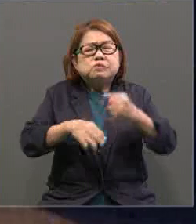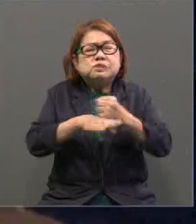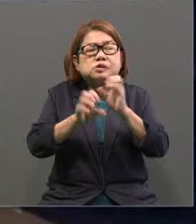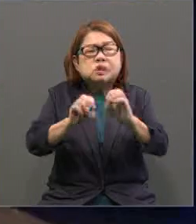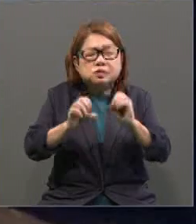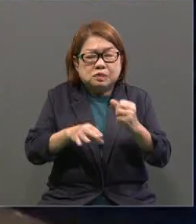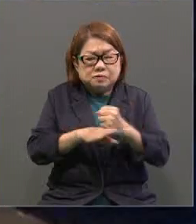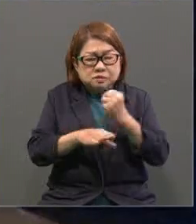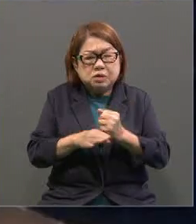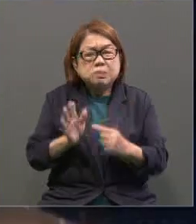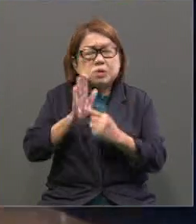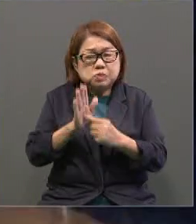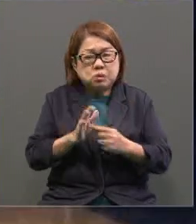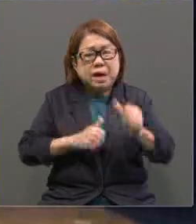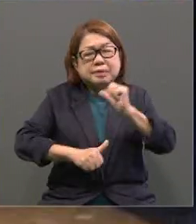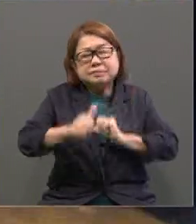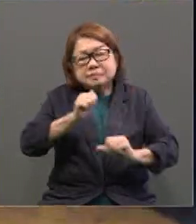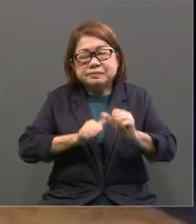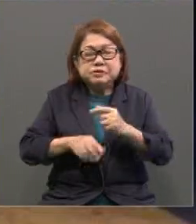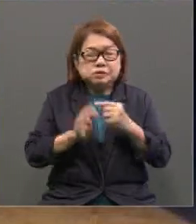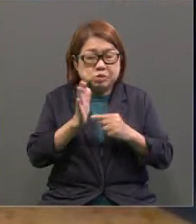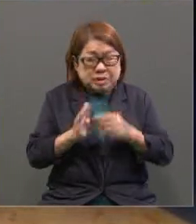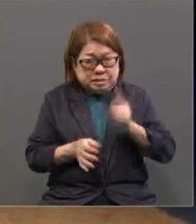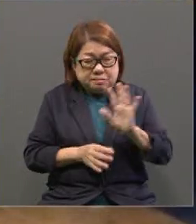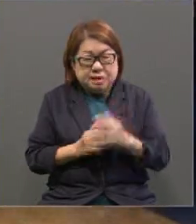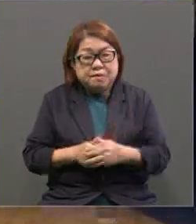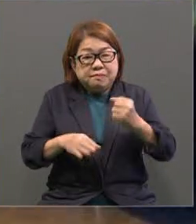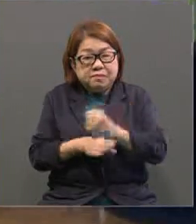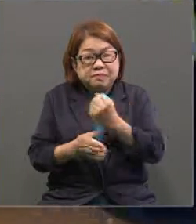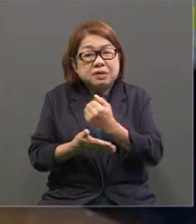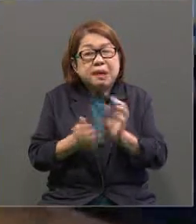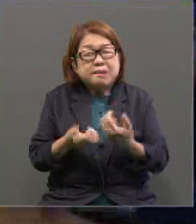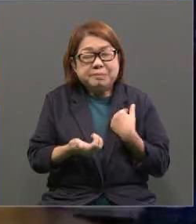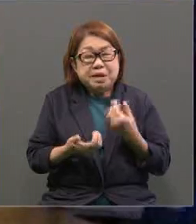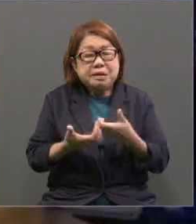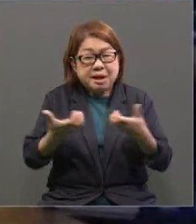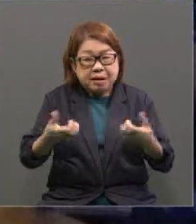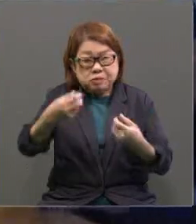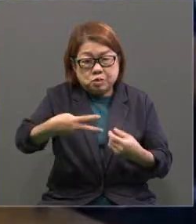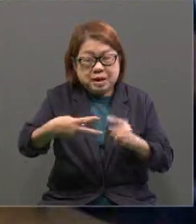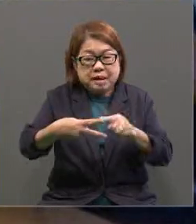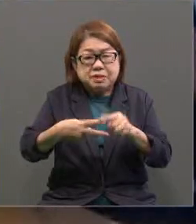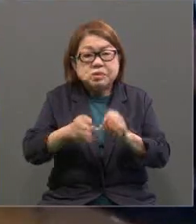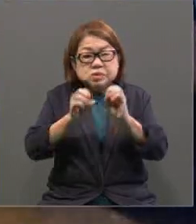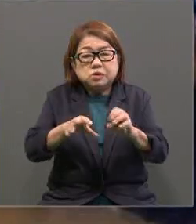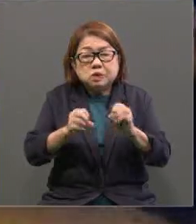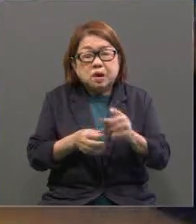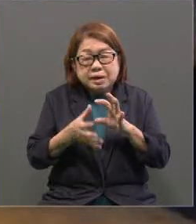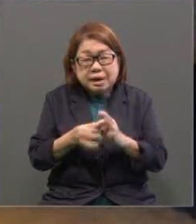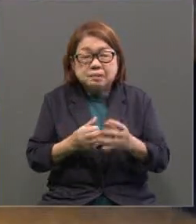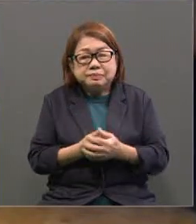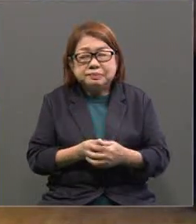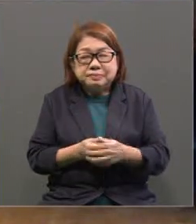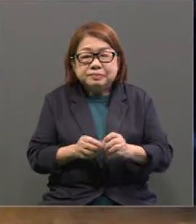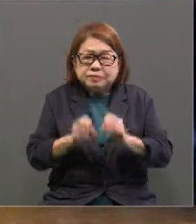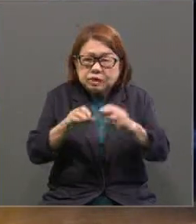นะคะแล้วก็เป็นการจำลองสถานการณ์ขึ้นนะคะการฝึกเนี่ยแบ่งออกเป็น2 ส่วนก็คือการอบรมภาคทฤษฎีการฝึกอบรมภาคป